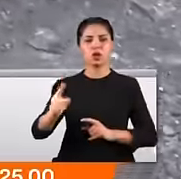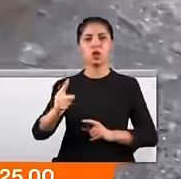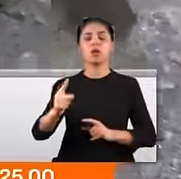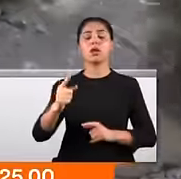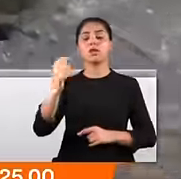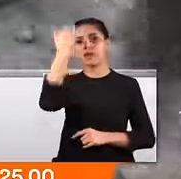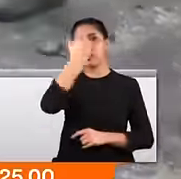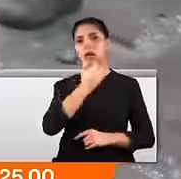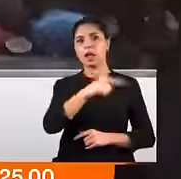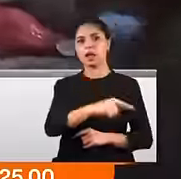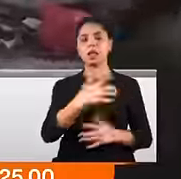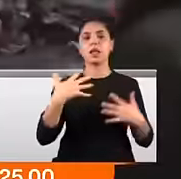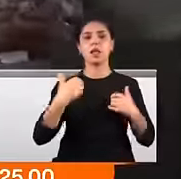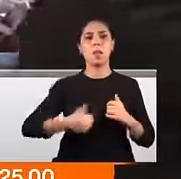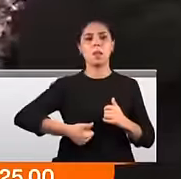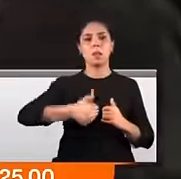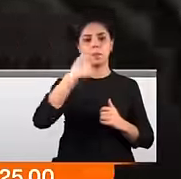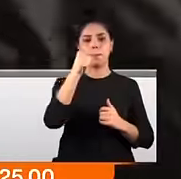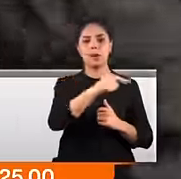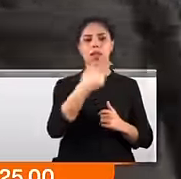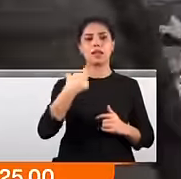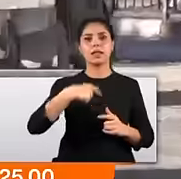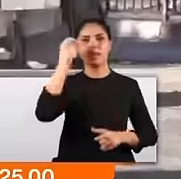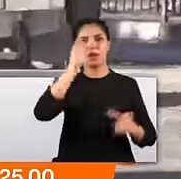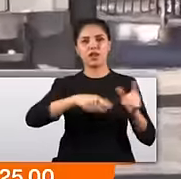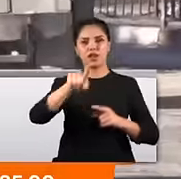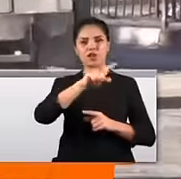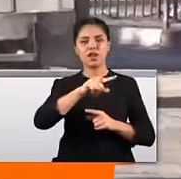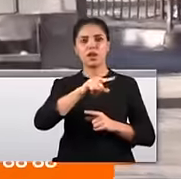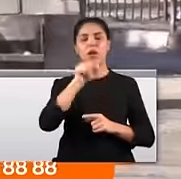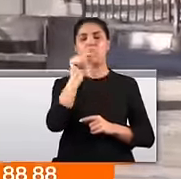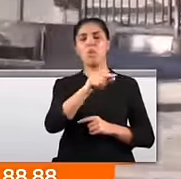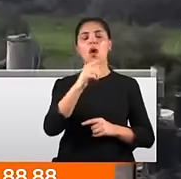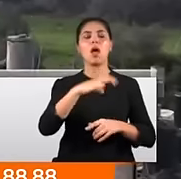görüntüdeki sivillerin Kemal Advan Hastanesi'nden kaçırıldığını duyurdu.